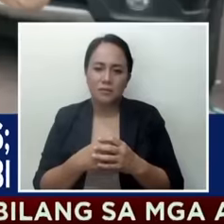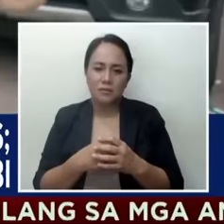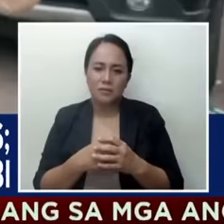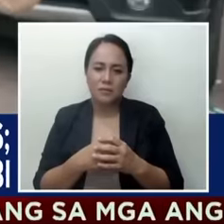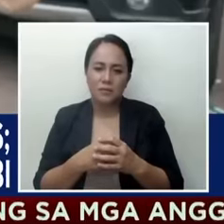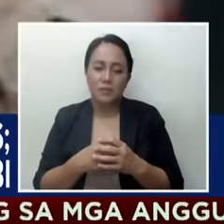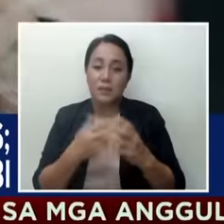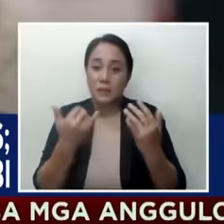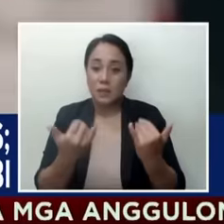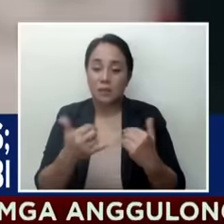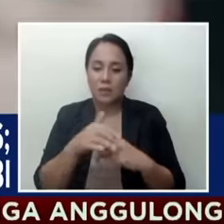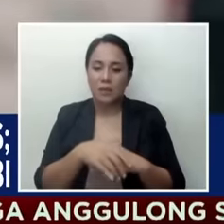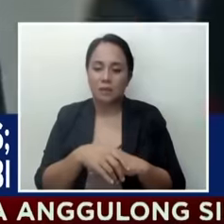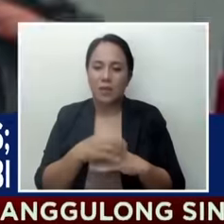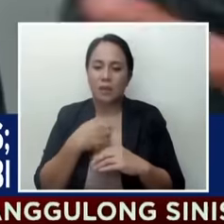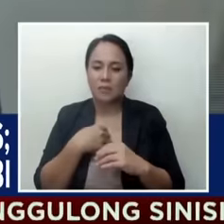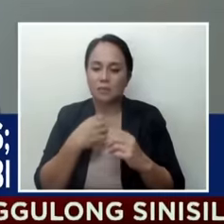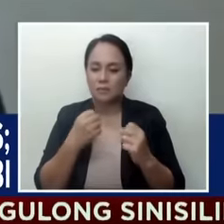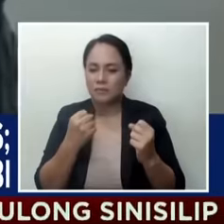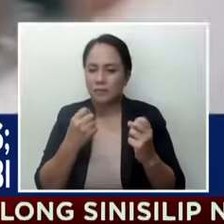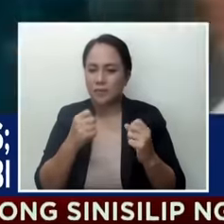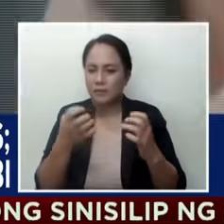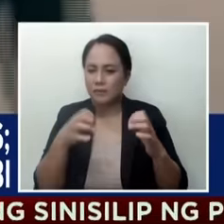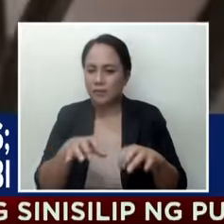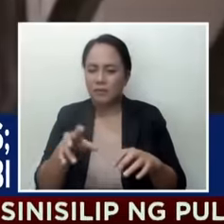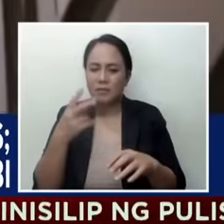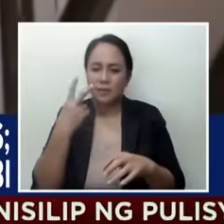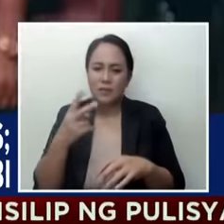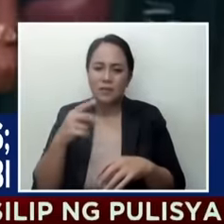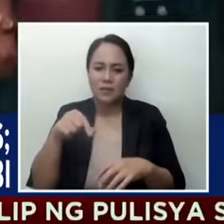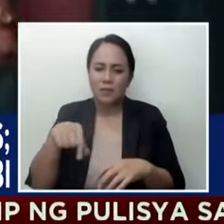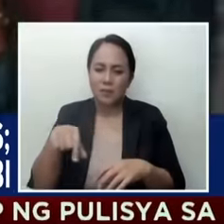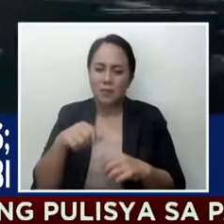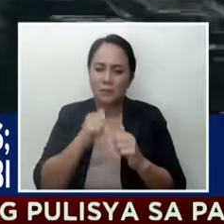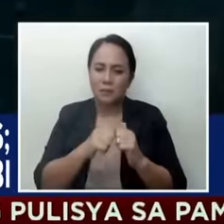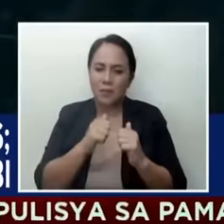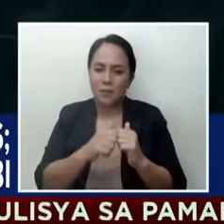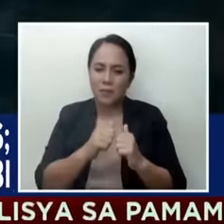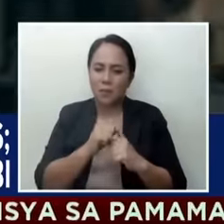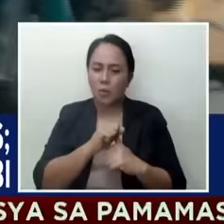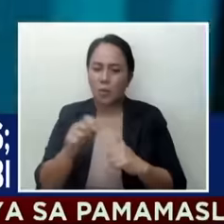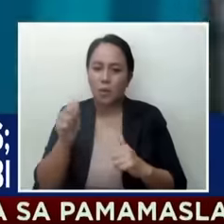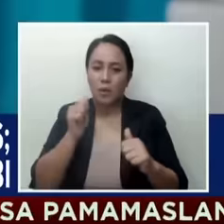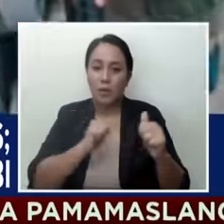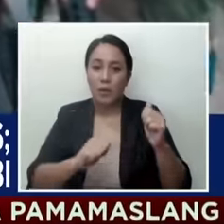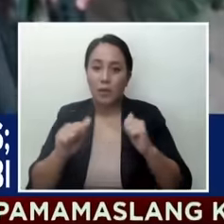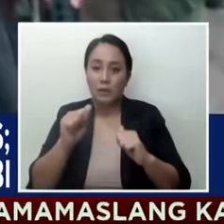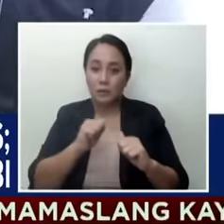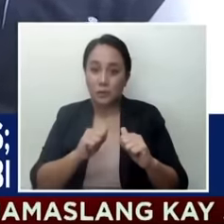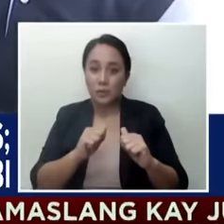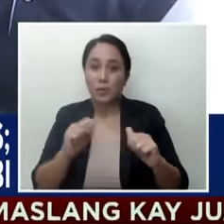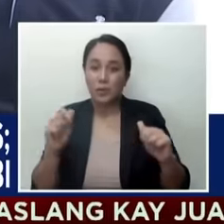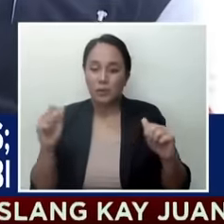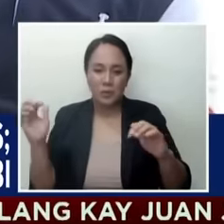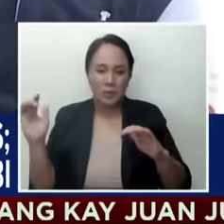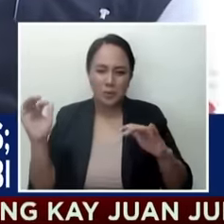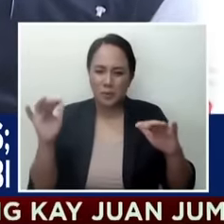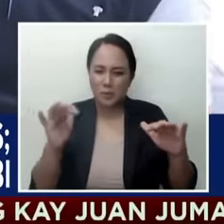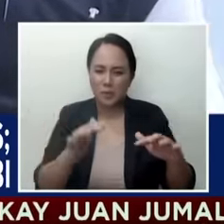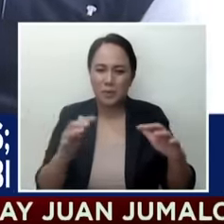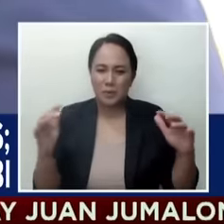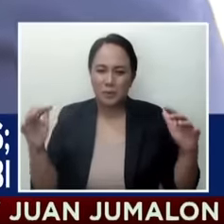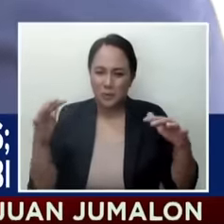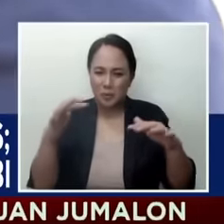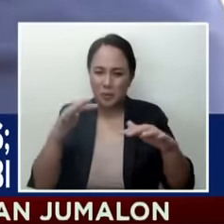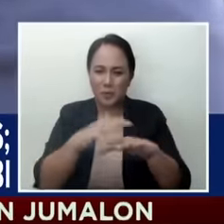Ngayong gabi, quantum event ang mapapanood sa Batang Quiapo. Ibig sabihin, lahat ng bida magkukrus ang landas. Kwento ni Coco, lahat